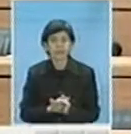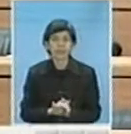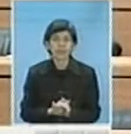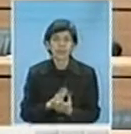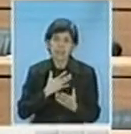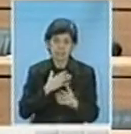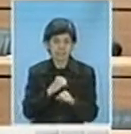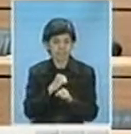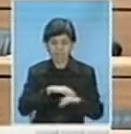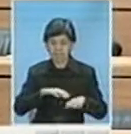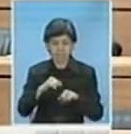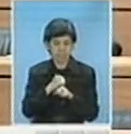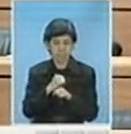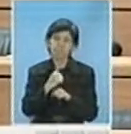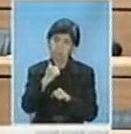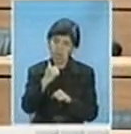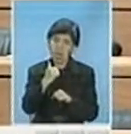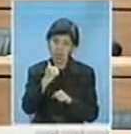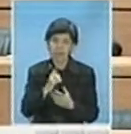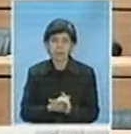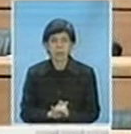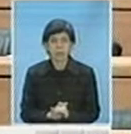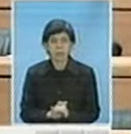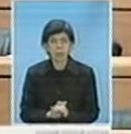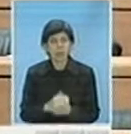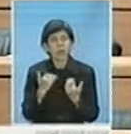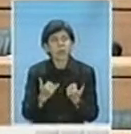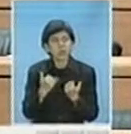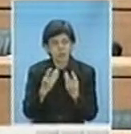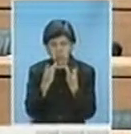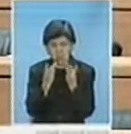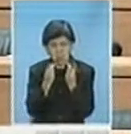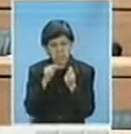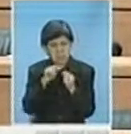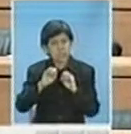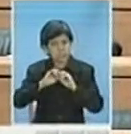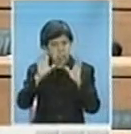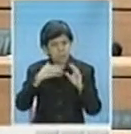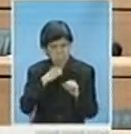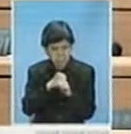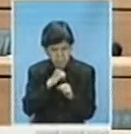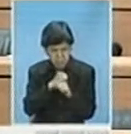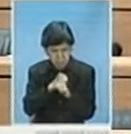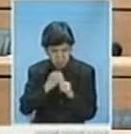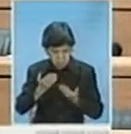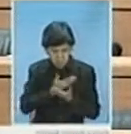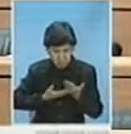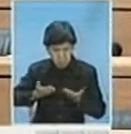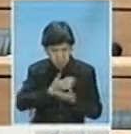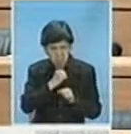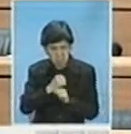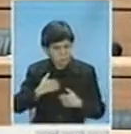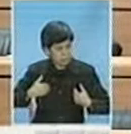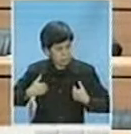เขาสามารถเดินหน้าได้แน่นอนวันนี้ครับตัวเลขมันชัดเจนหลังจากที่เราทำงานกันมาอย่างเหน็ดเหนื่อยเร